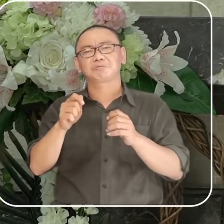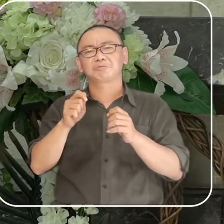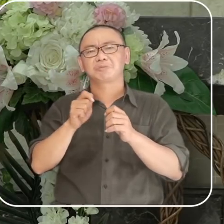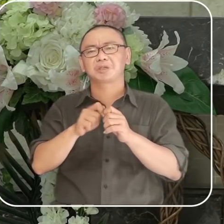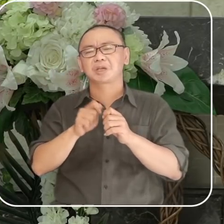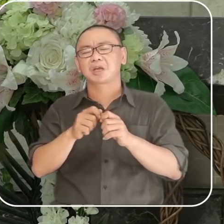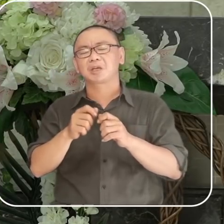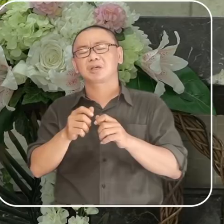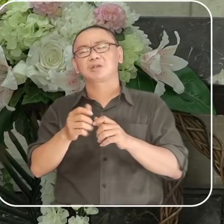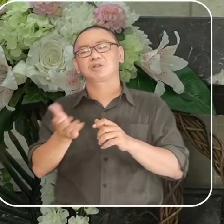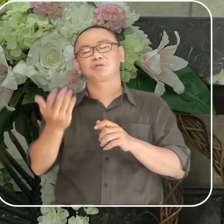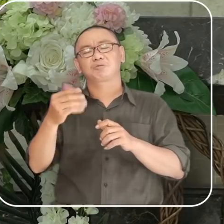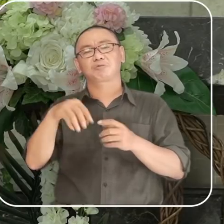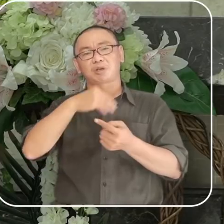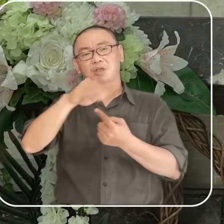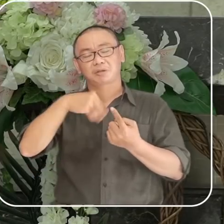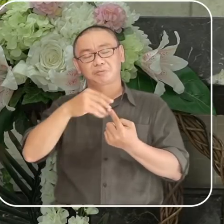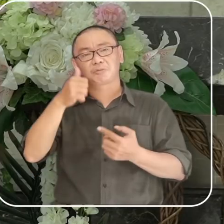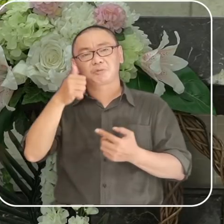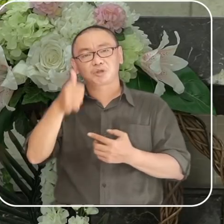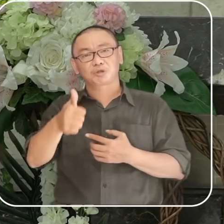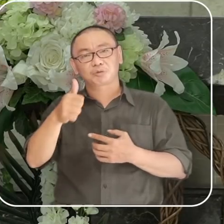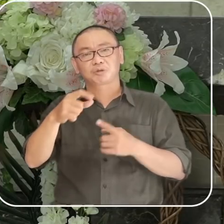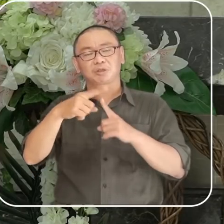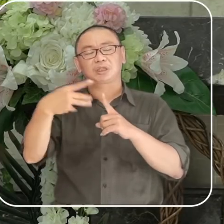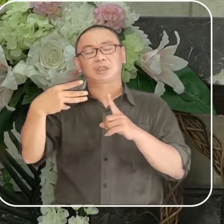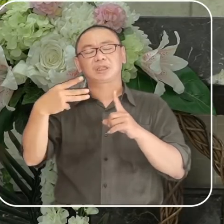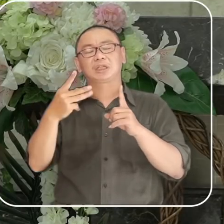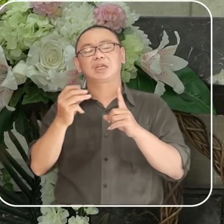kehidupan keluarganya, betul-betul dia teokrasi.